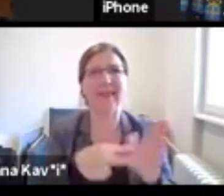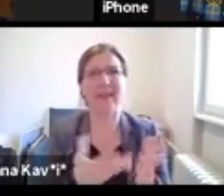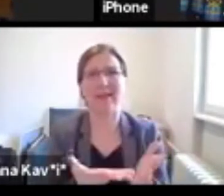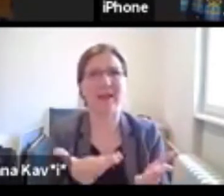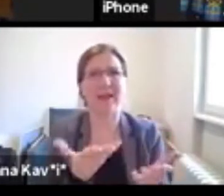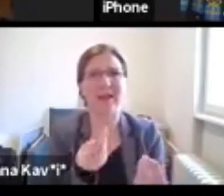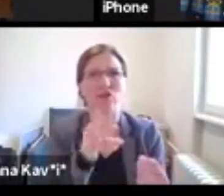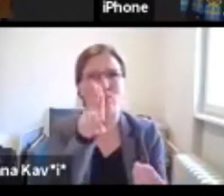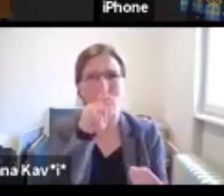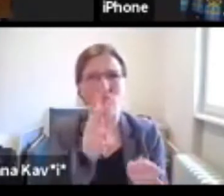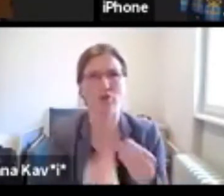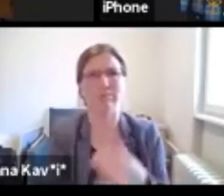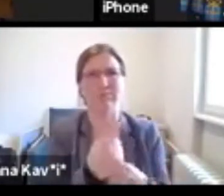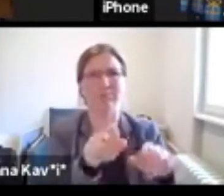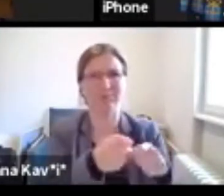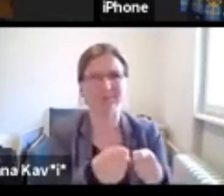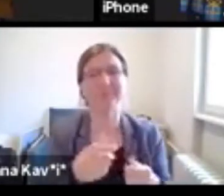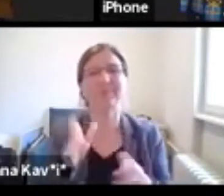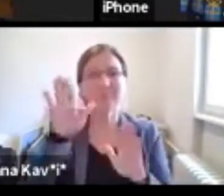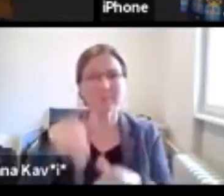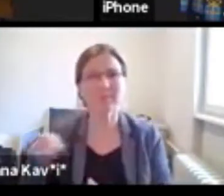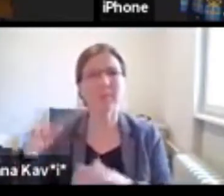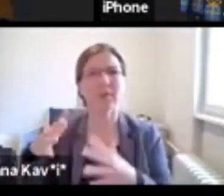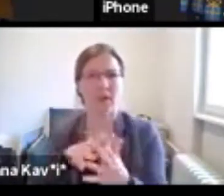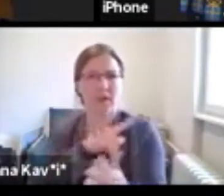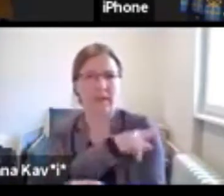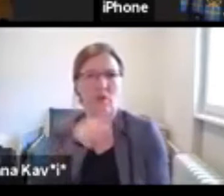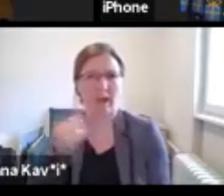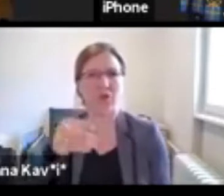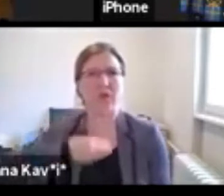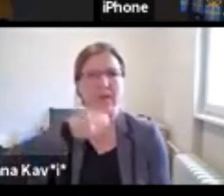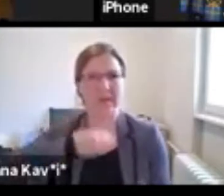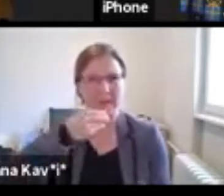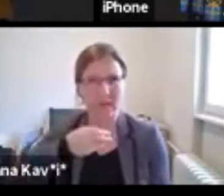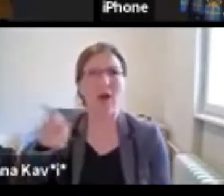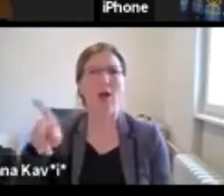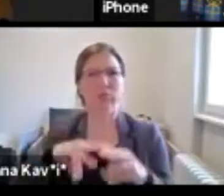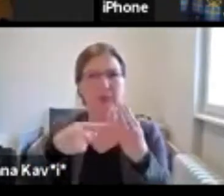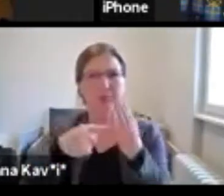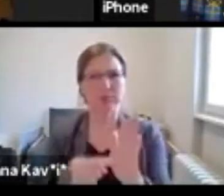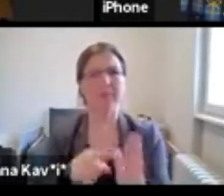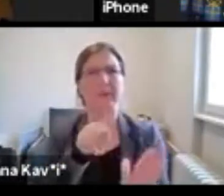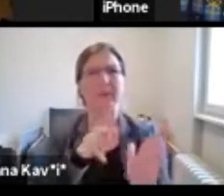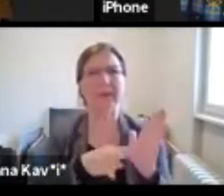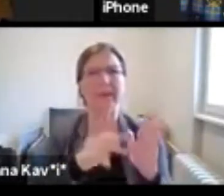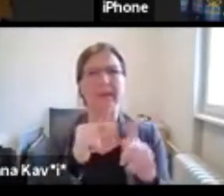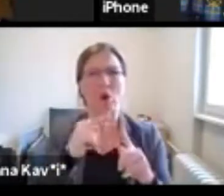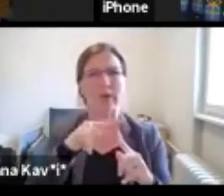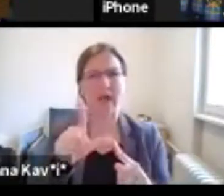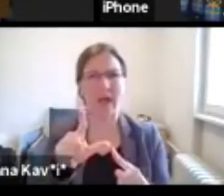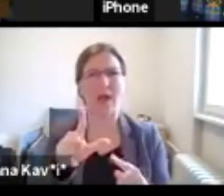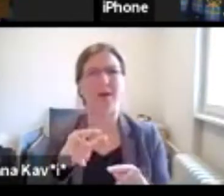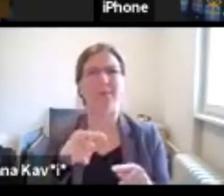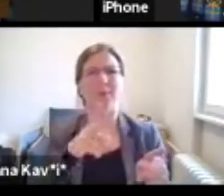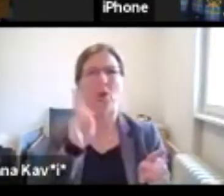gradonačelnika ćete moći čuti i vidjeti na in-portalu, na Urihovoj stranici, na Osvitovoj stranici